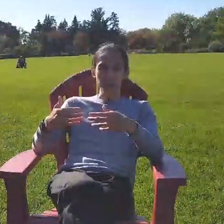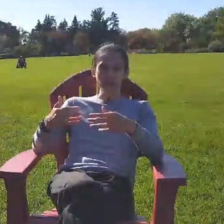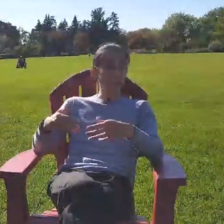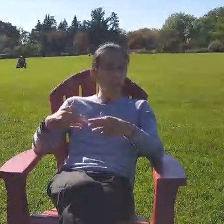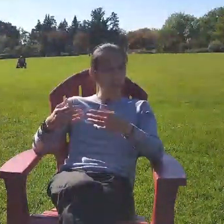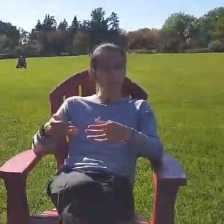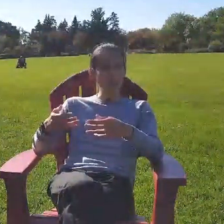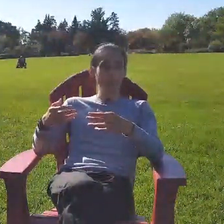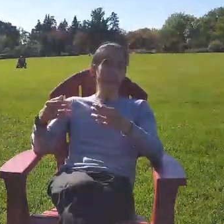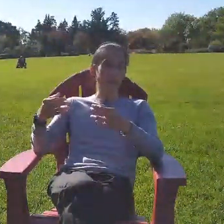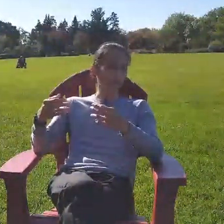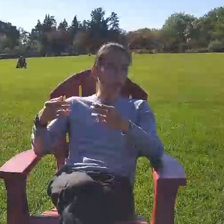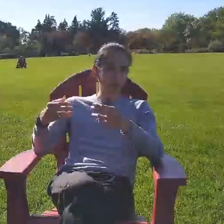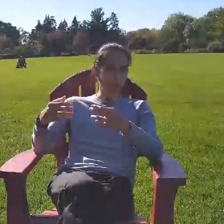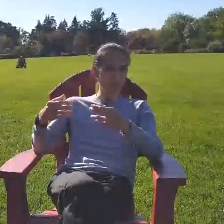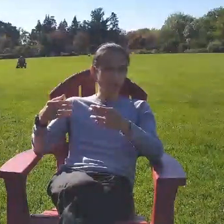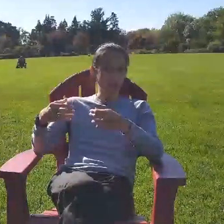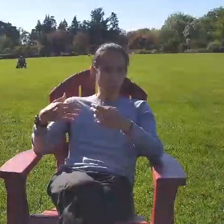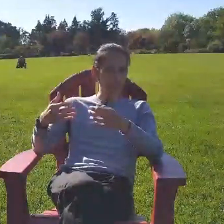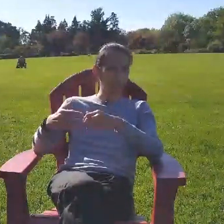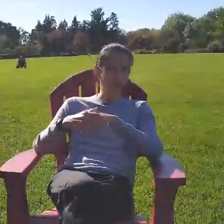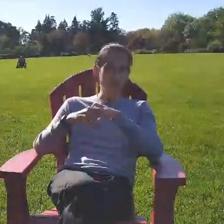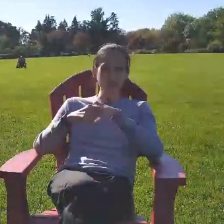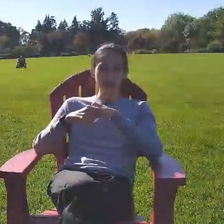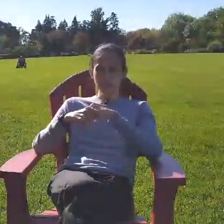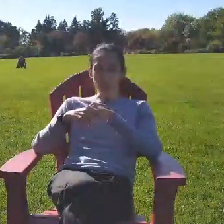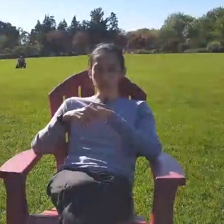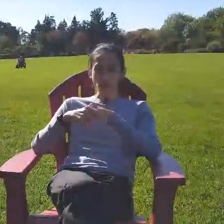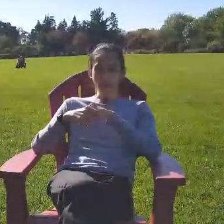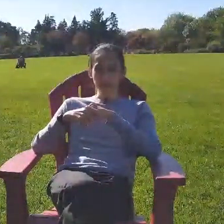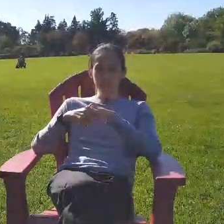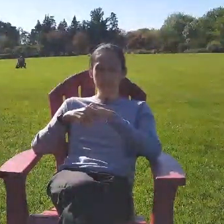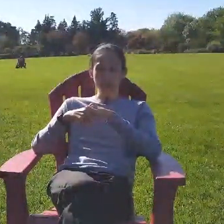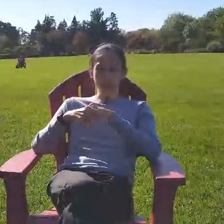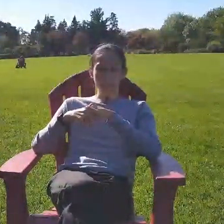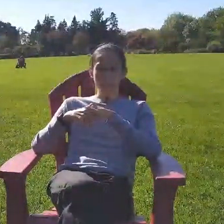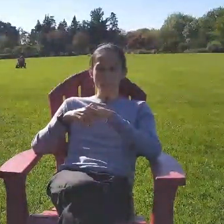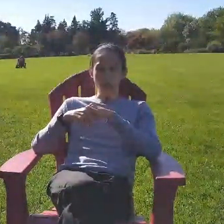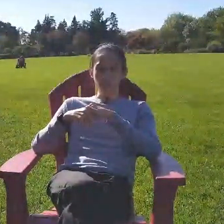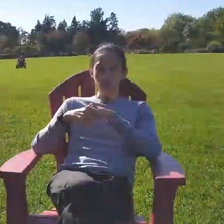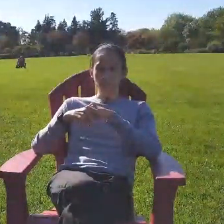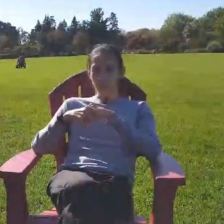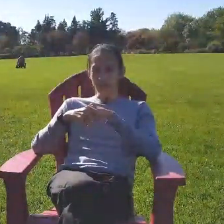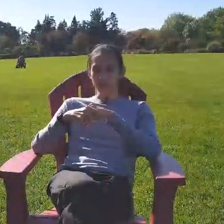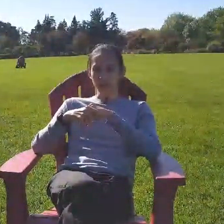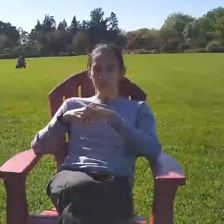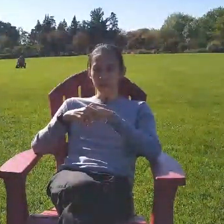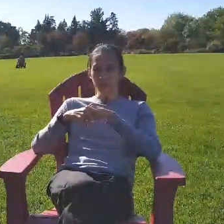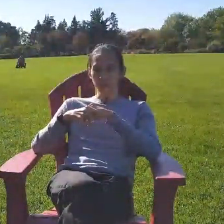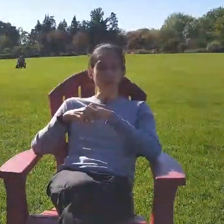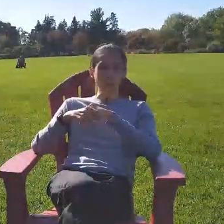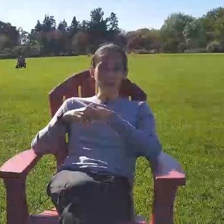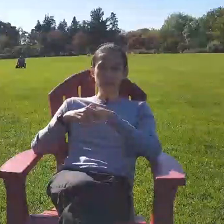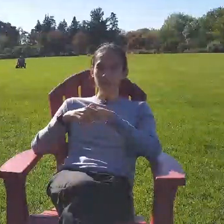memberikan pilihan lebih lanjut kepada mereka untuk bisa mengapresiasi musik buku program ini bisa mengandung banyak sekali elemen dari